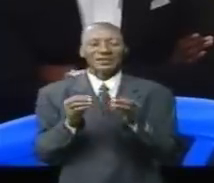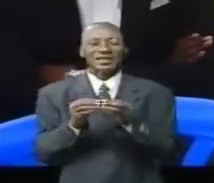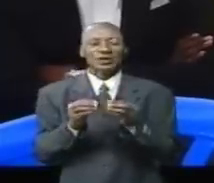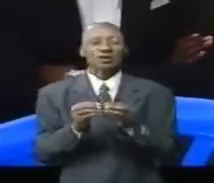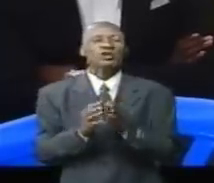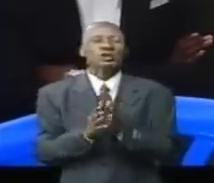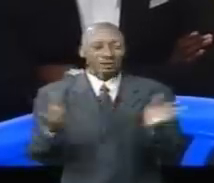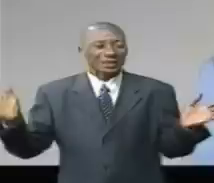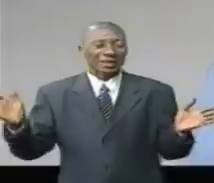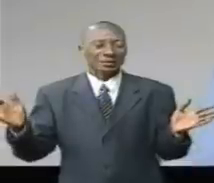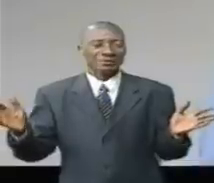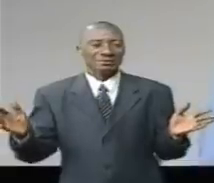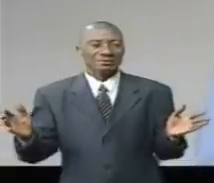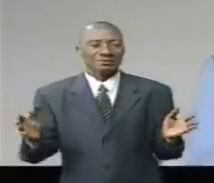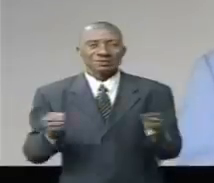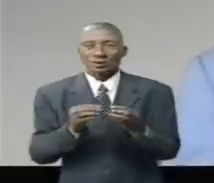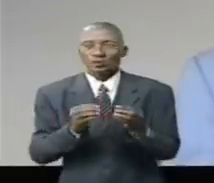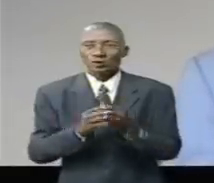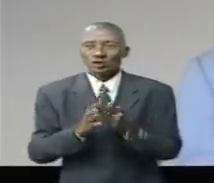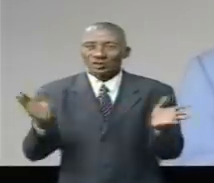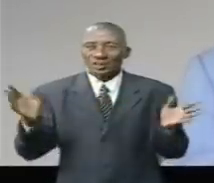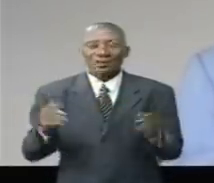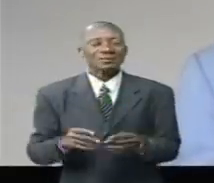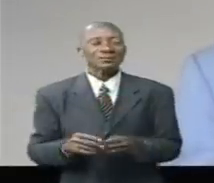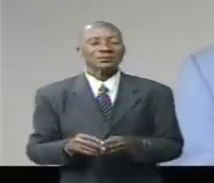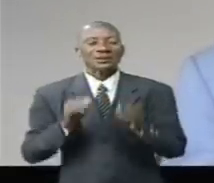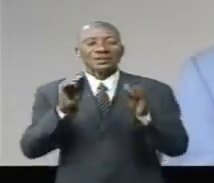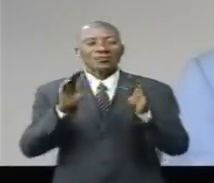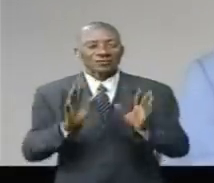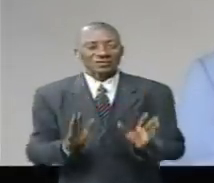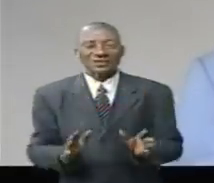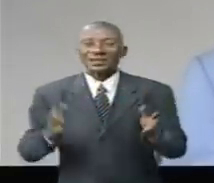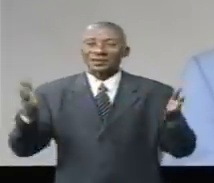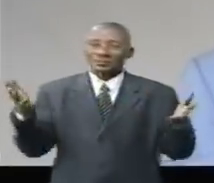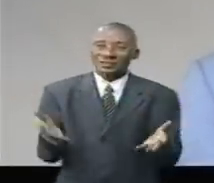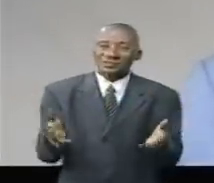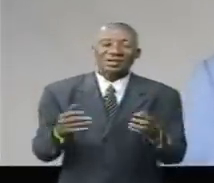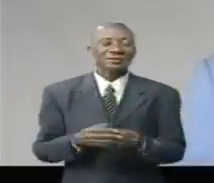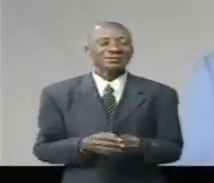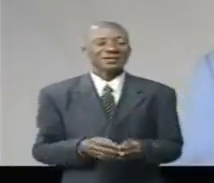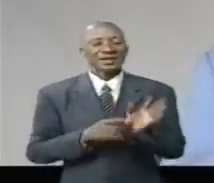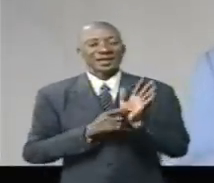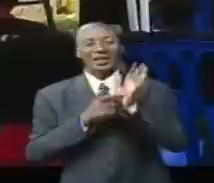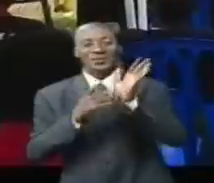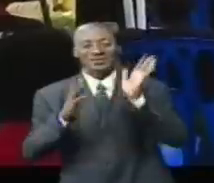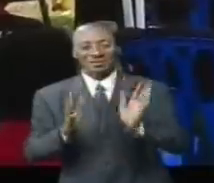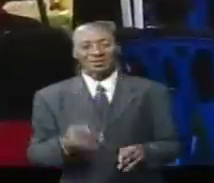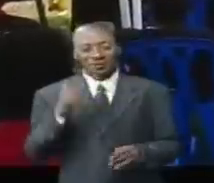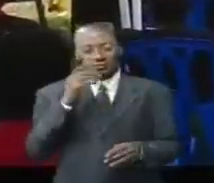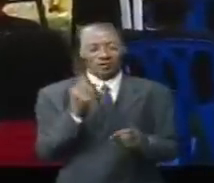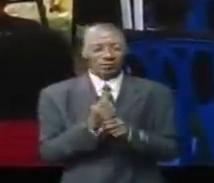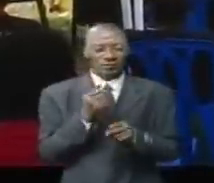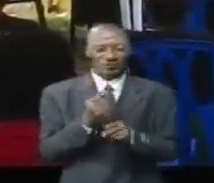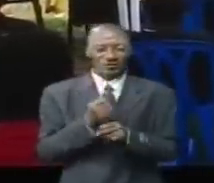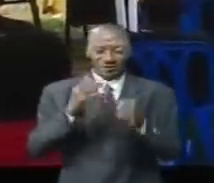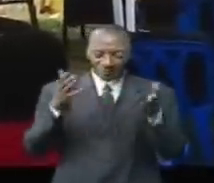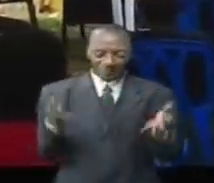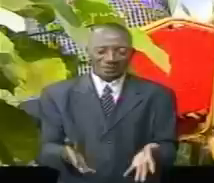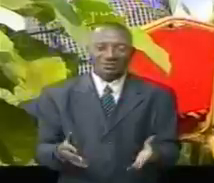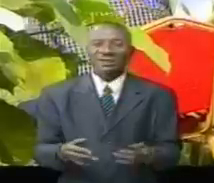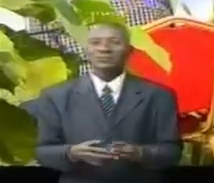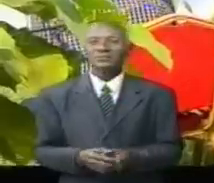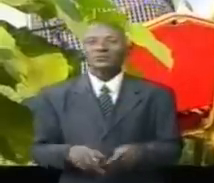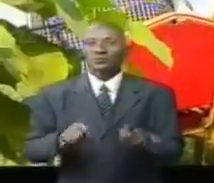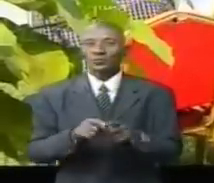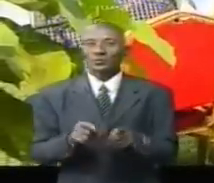son directeur général, professeur Emile Ngoï Kasongo, en vue de rendre transparente la gestion et le fonctionnement de cet